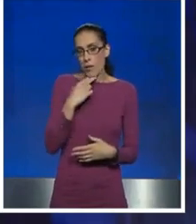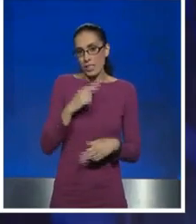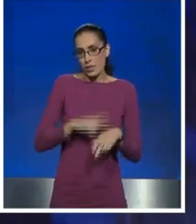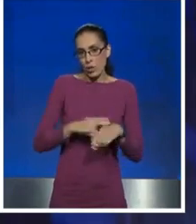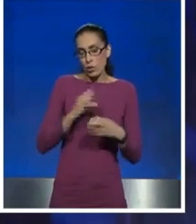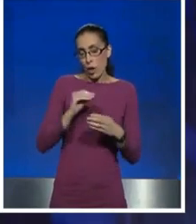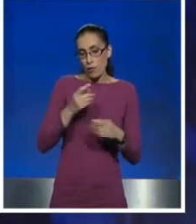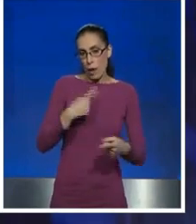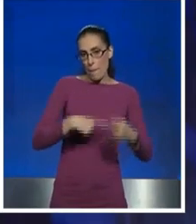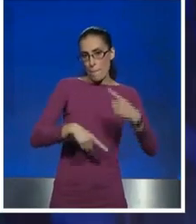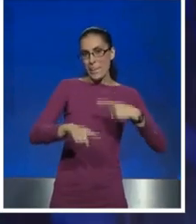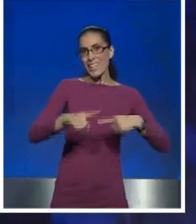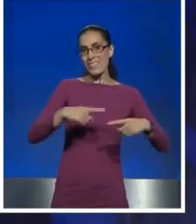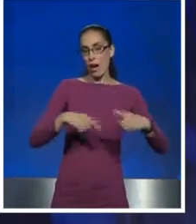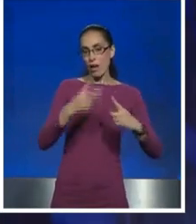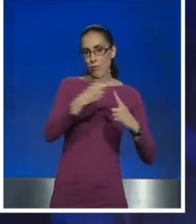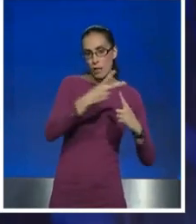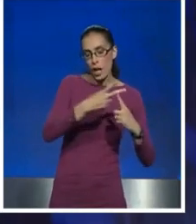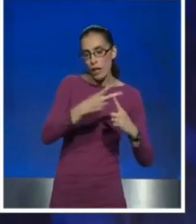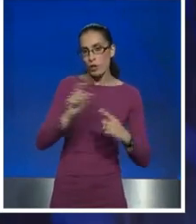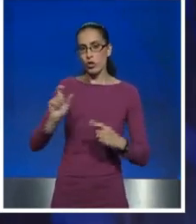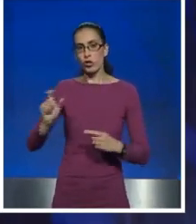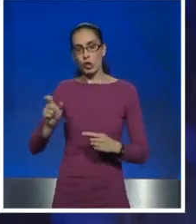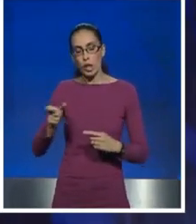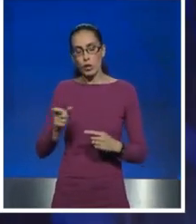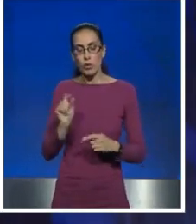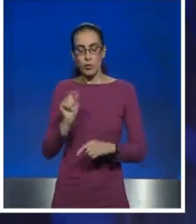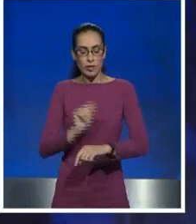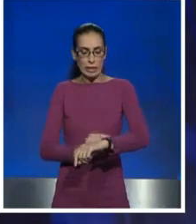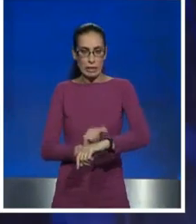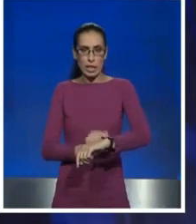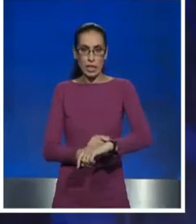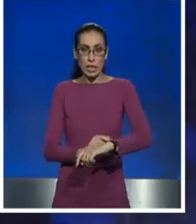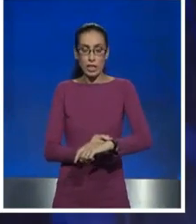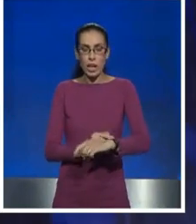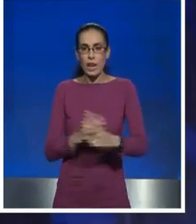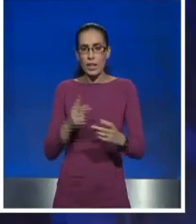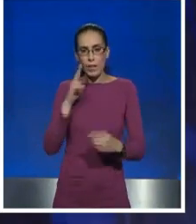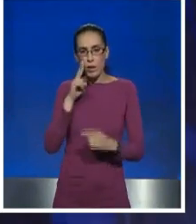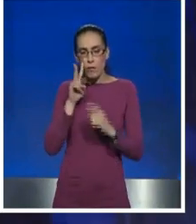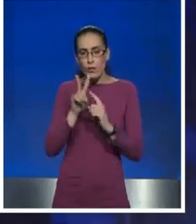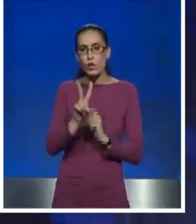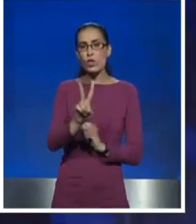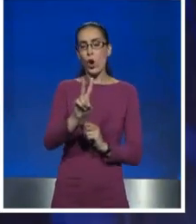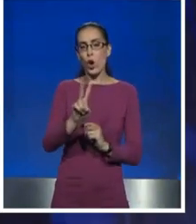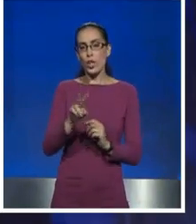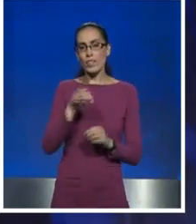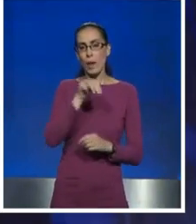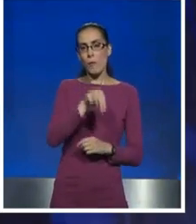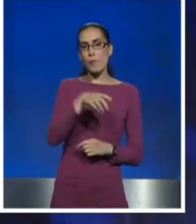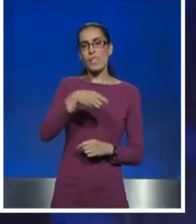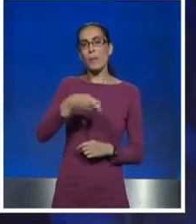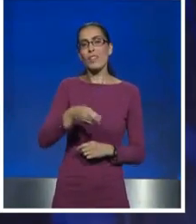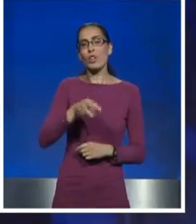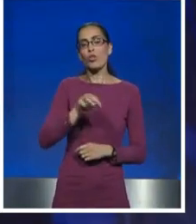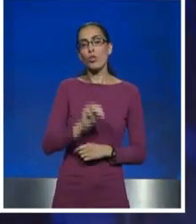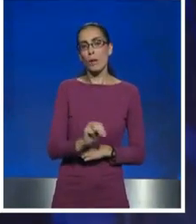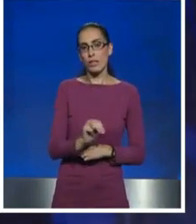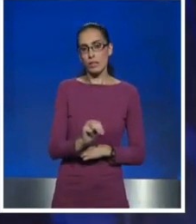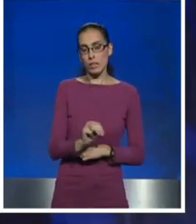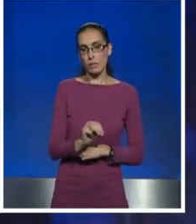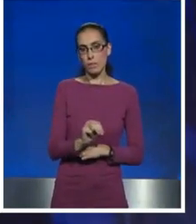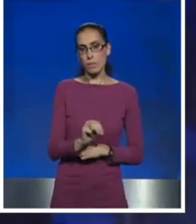għall-medja, huwa diffiċli tispjega f'tant qasir żmien il-viżjoni tal-partit tagħna, Moviment Patrioti Maltin,